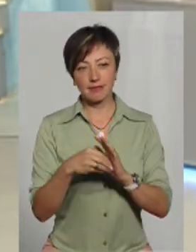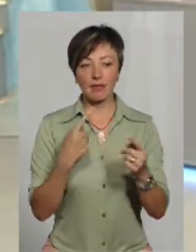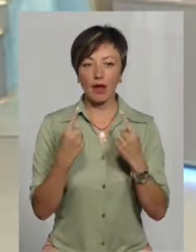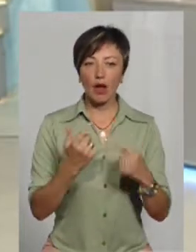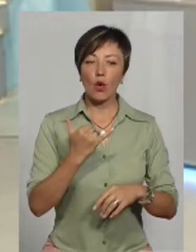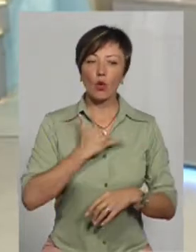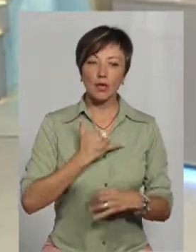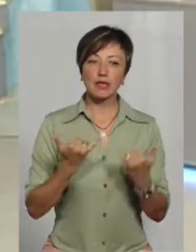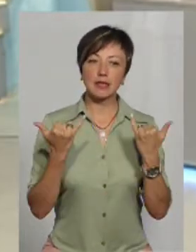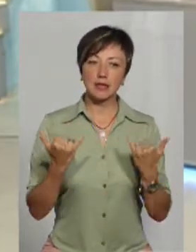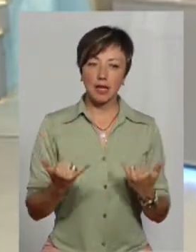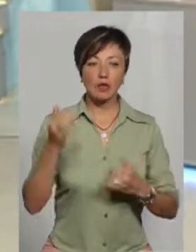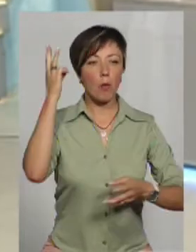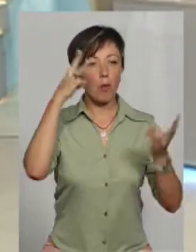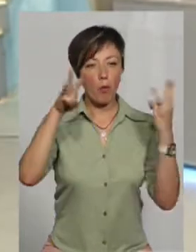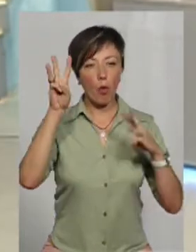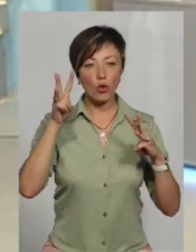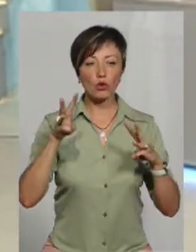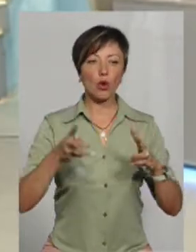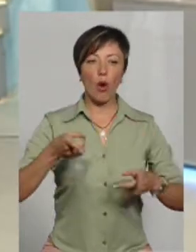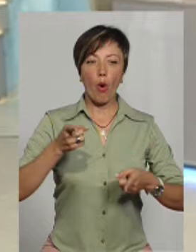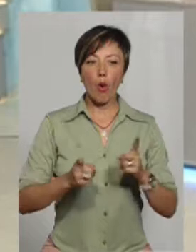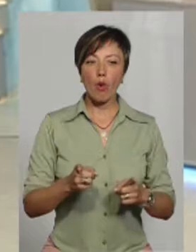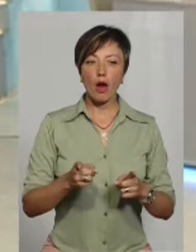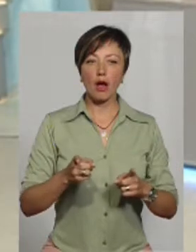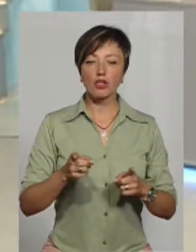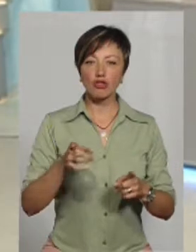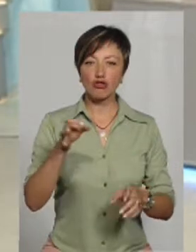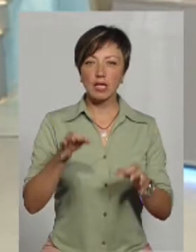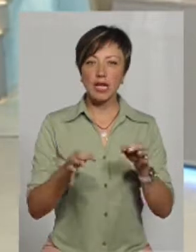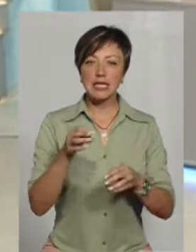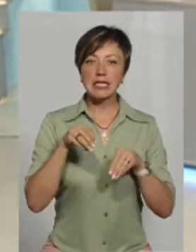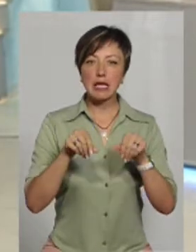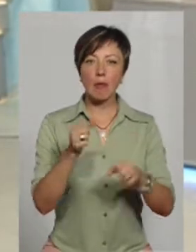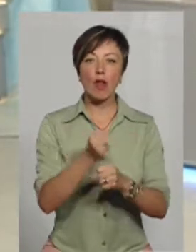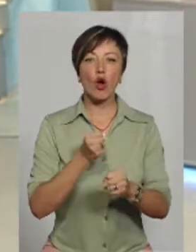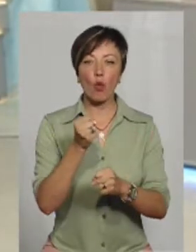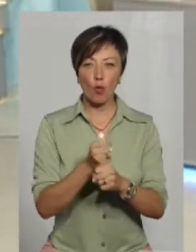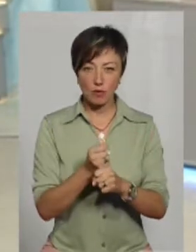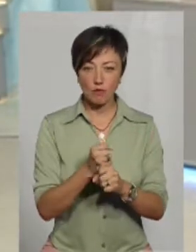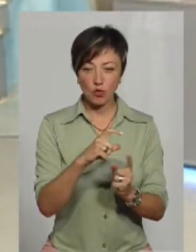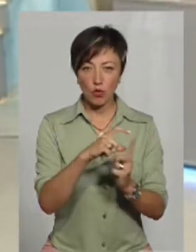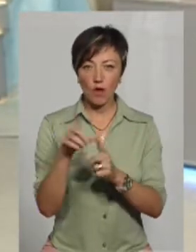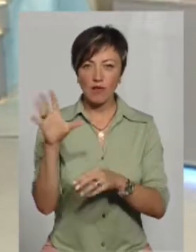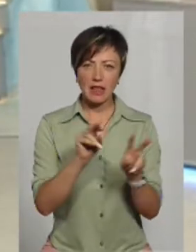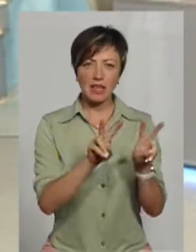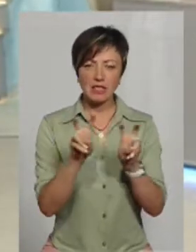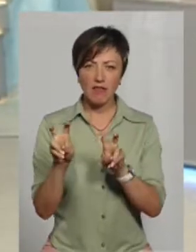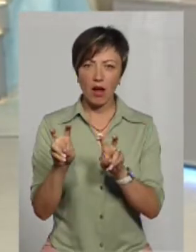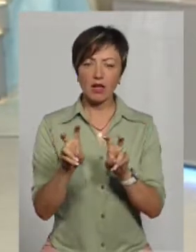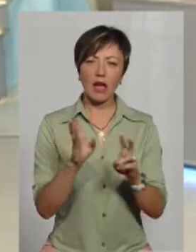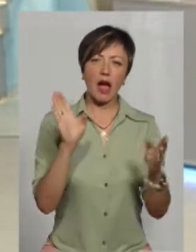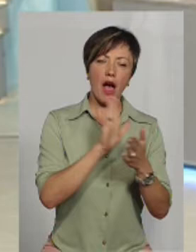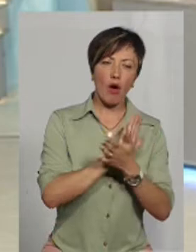Взагалі, якби в нас зараз воно вже модне органічне землеробство, воно вже як в обіход пішло, да? І ну, люди все